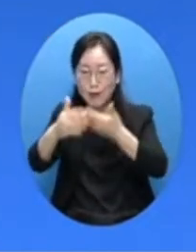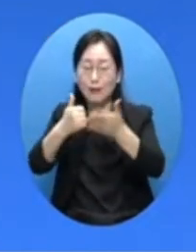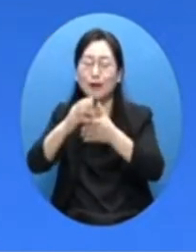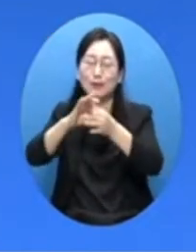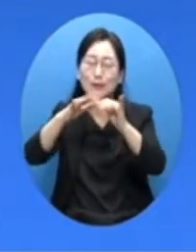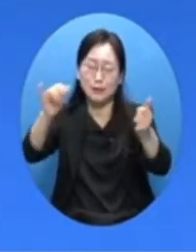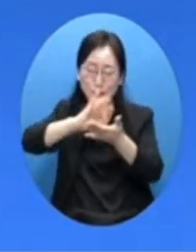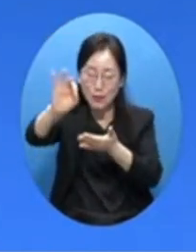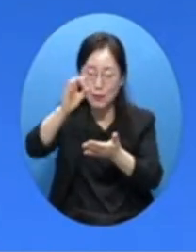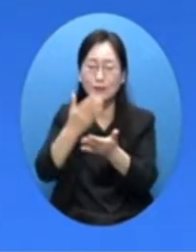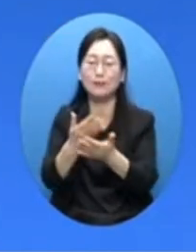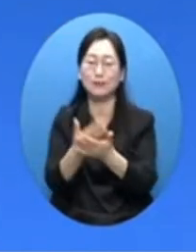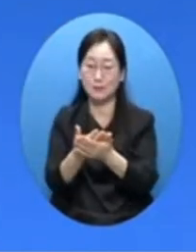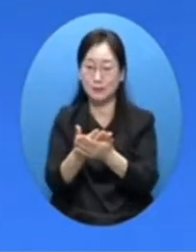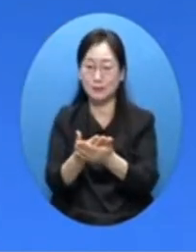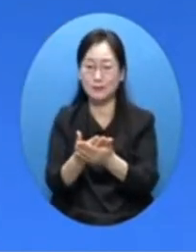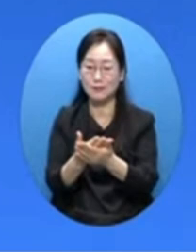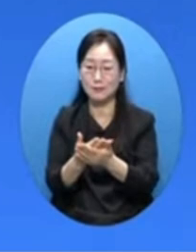하여 주시옵소서.